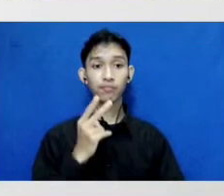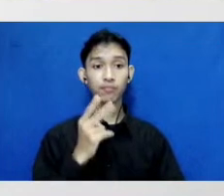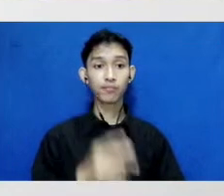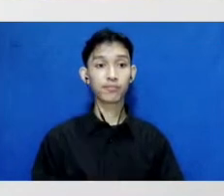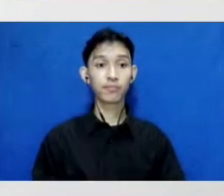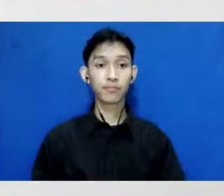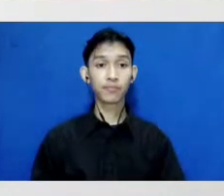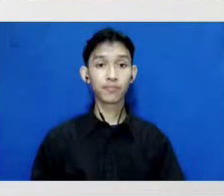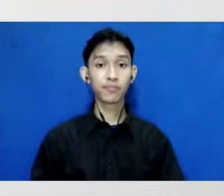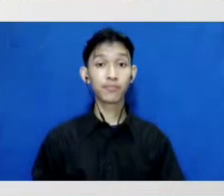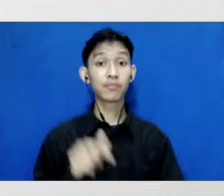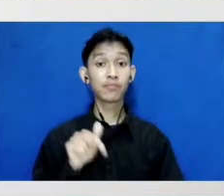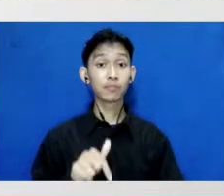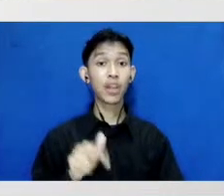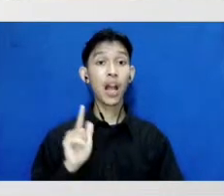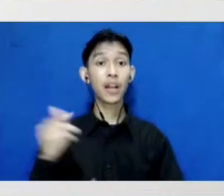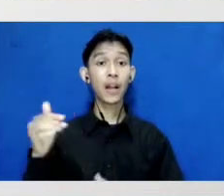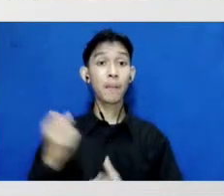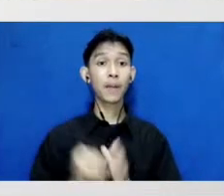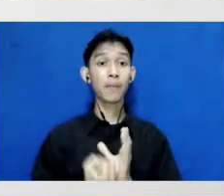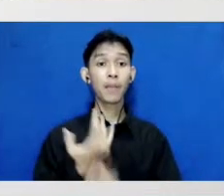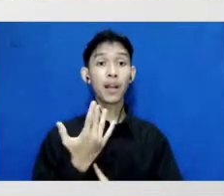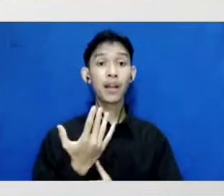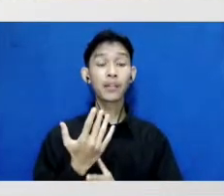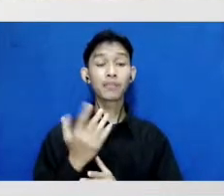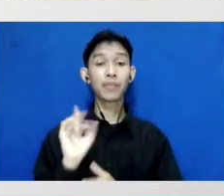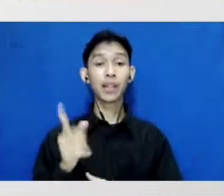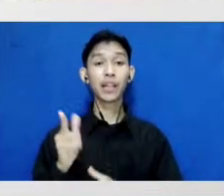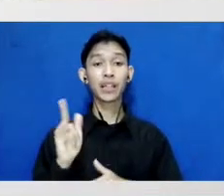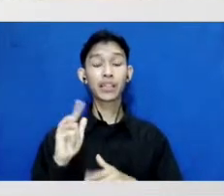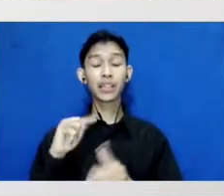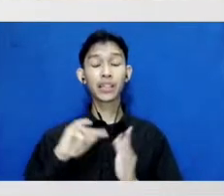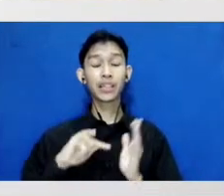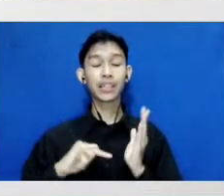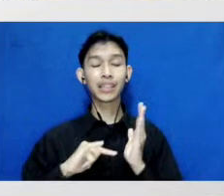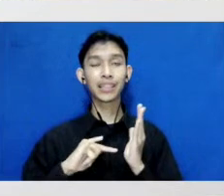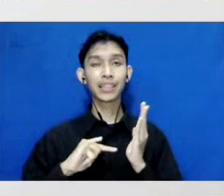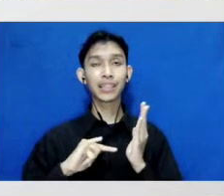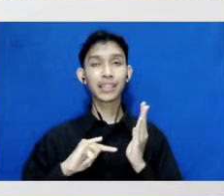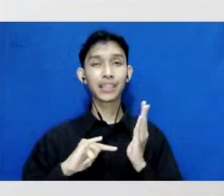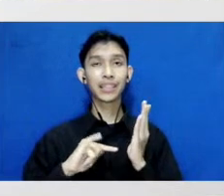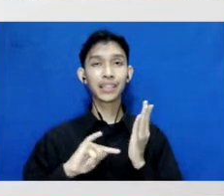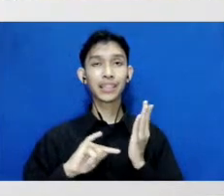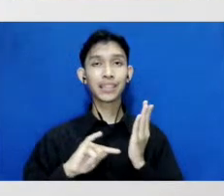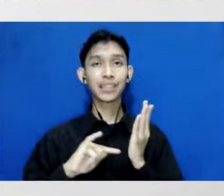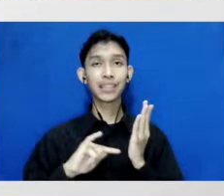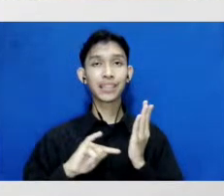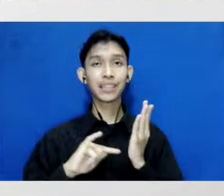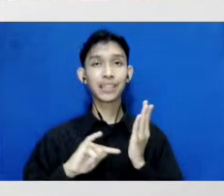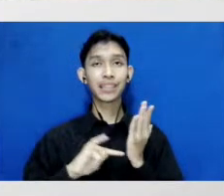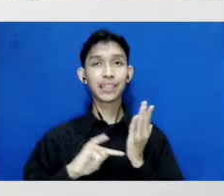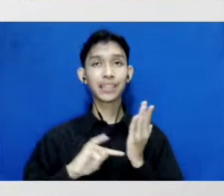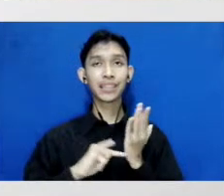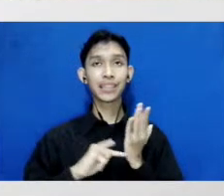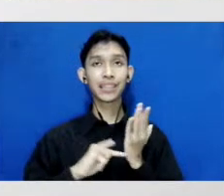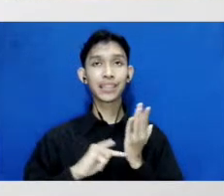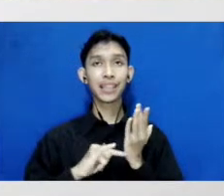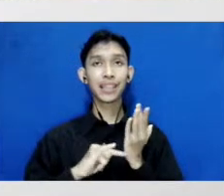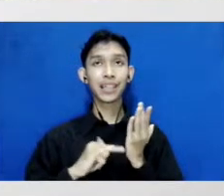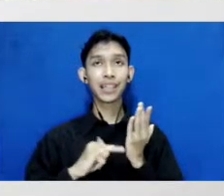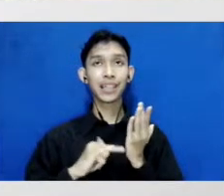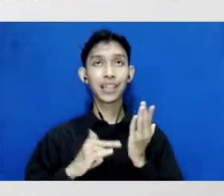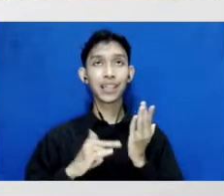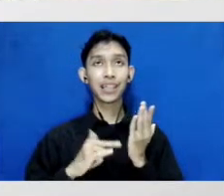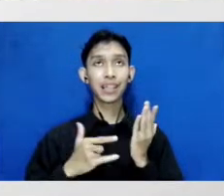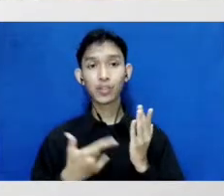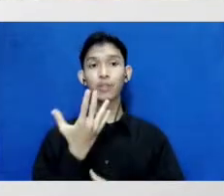Di tengah perkembangan dan penggunaan teknologi informasi dan komunikasi yang begitu pesat, terutama di tengah era pandemi saat ini,